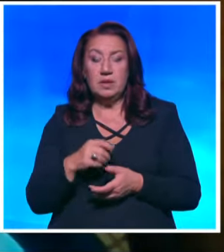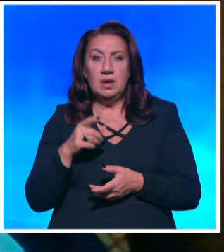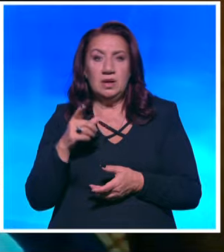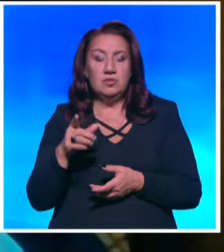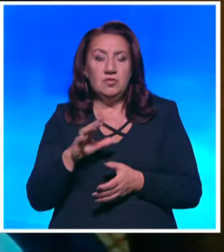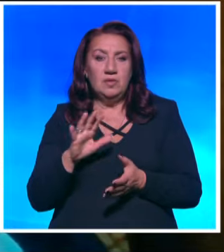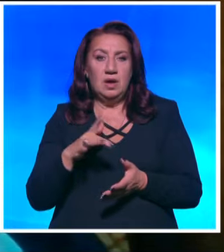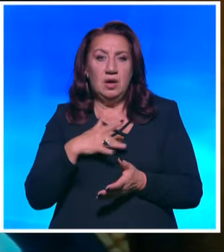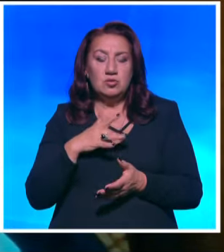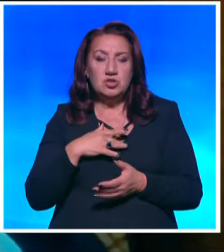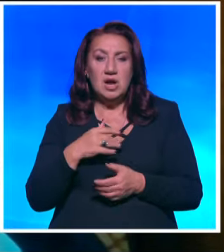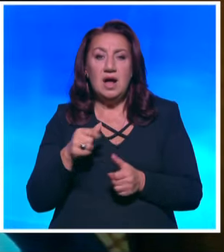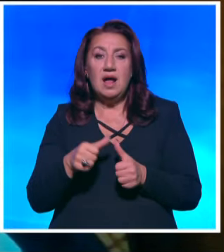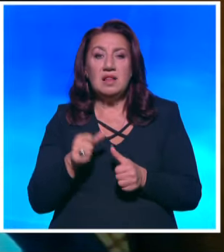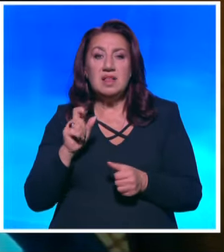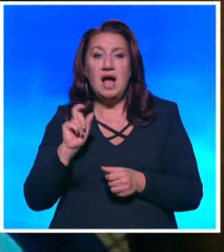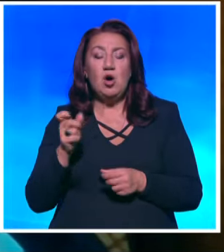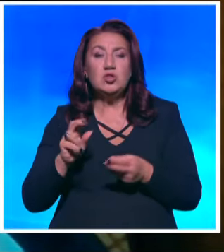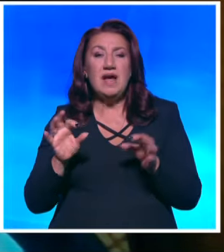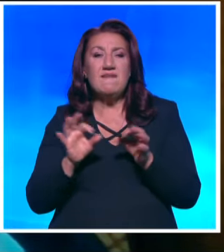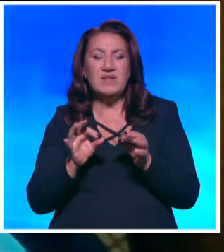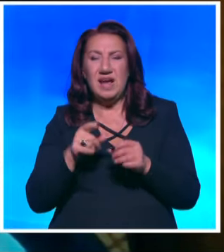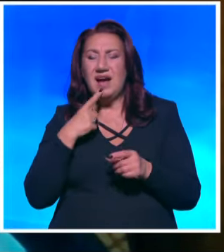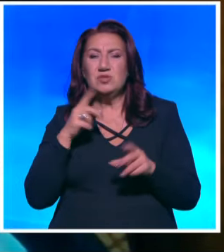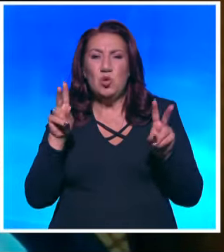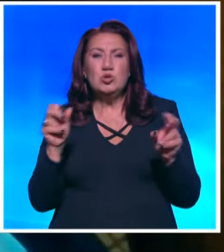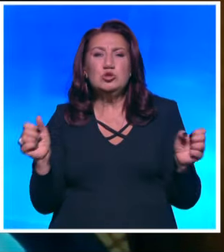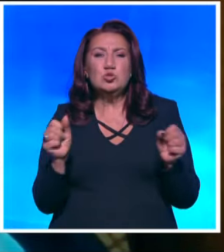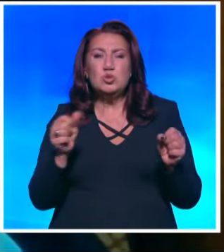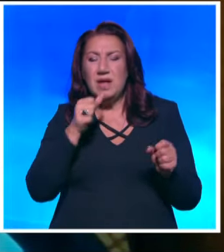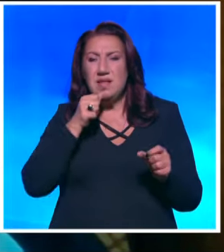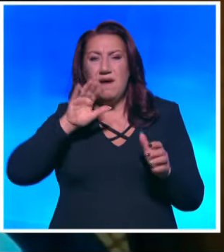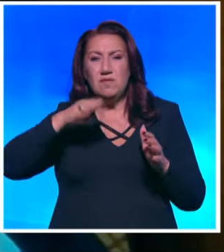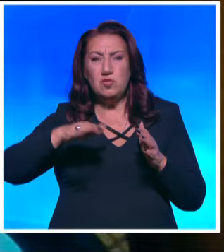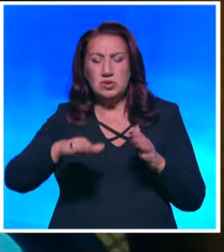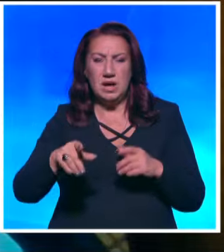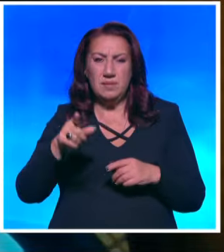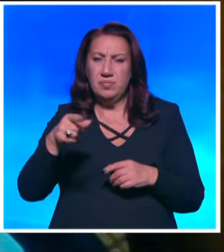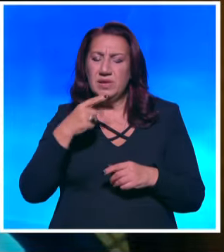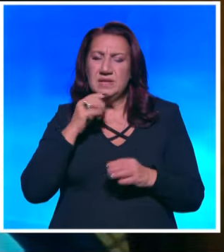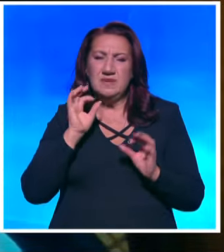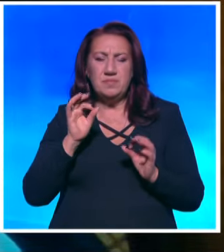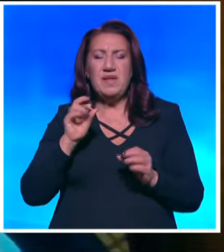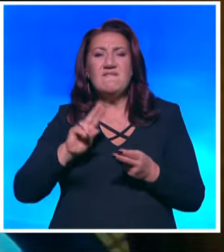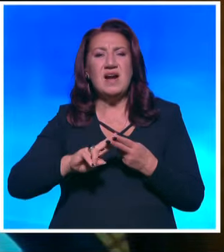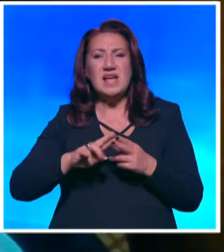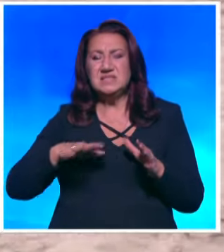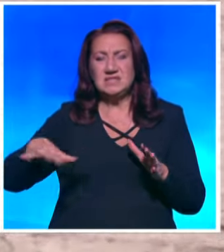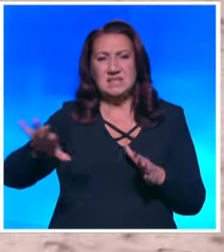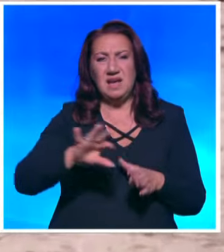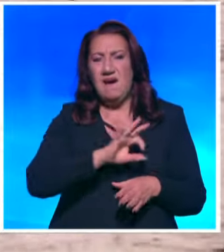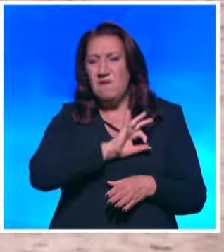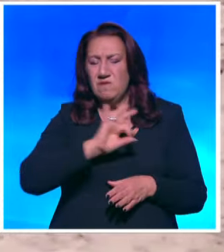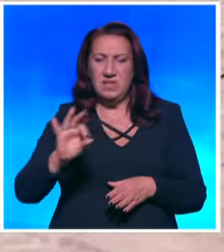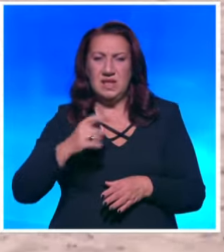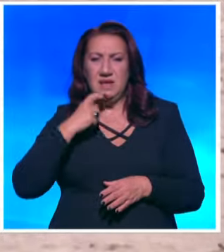казват лагота фрия, т.е. студената вода. Казват, че тук в района на Валенсия се случва почти всяка година, но за първи